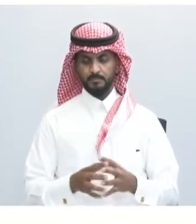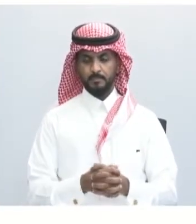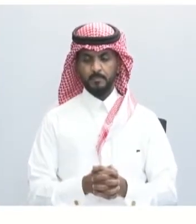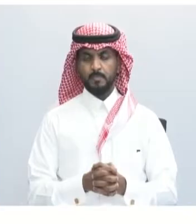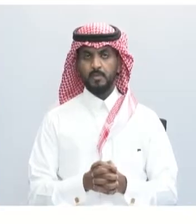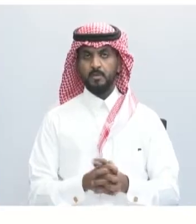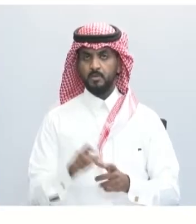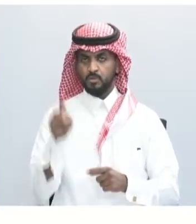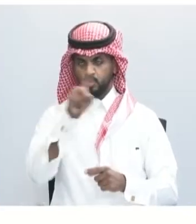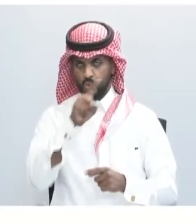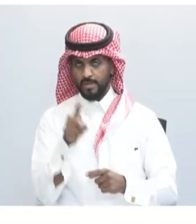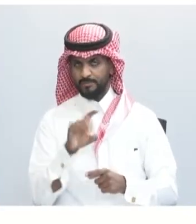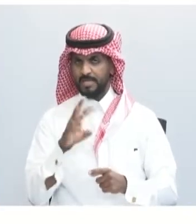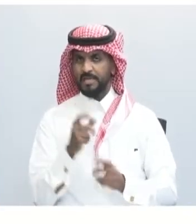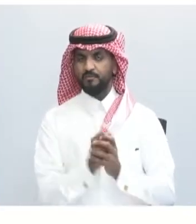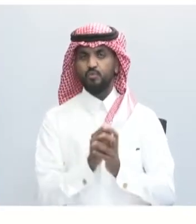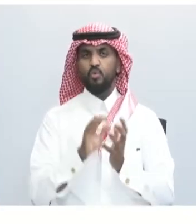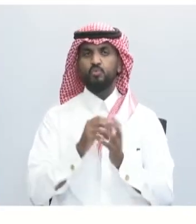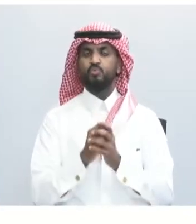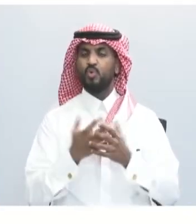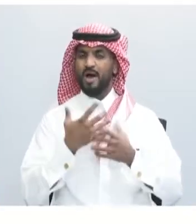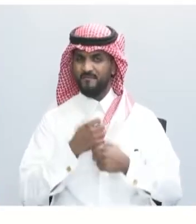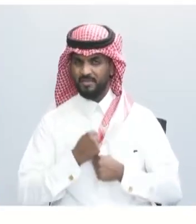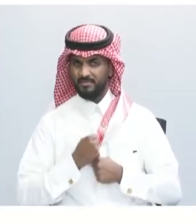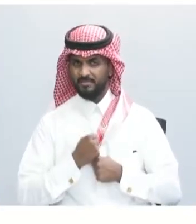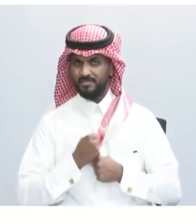كيف نحافظ على صحتي اجسامنا اصدقائي